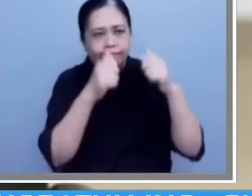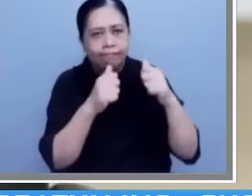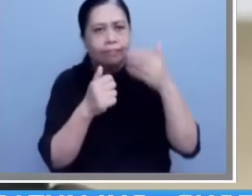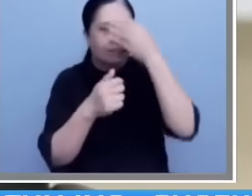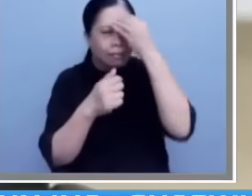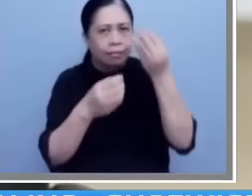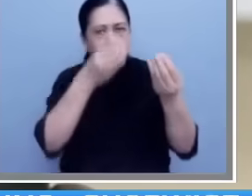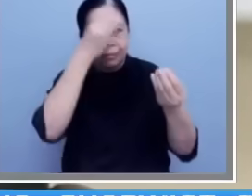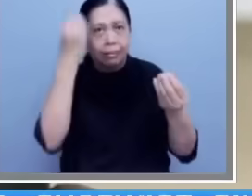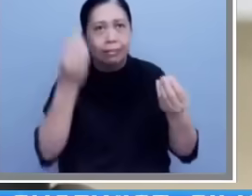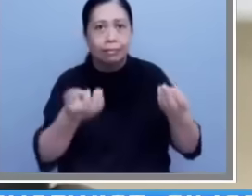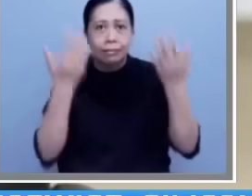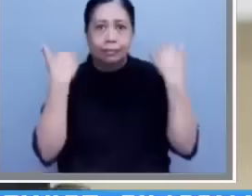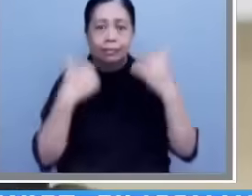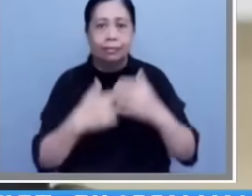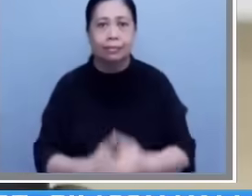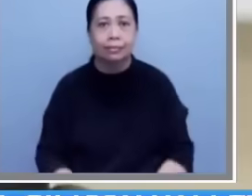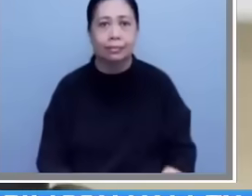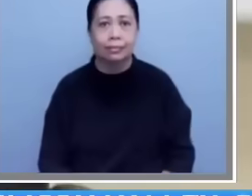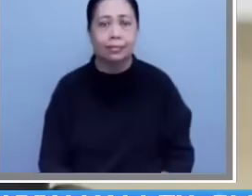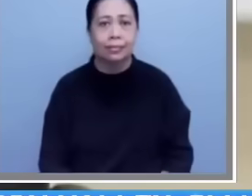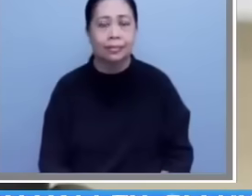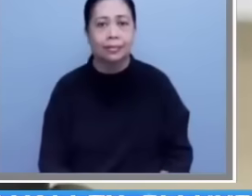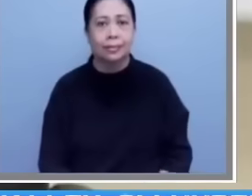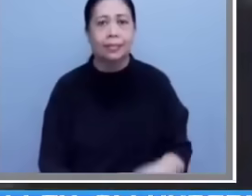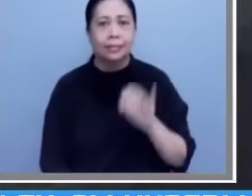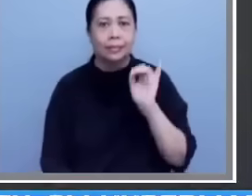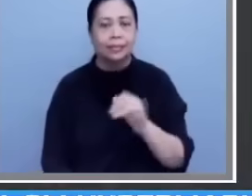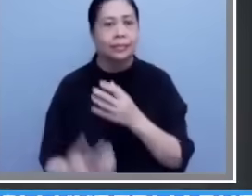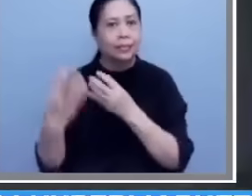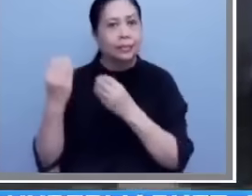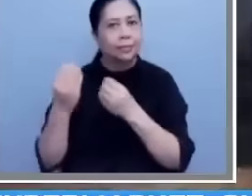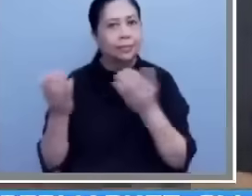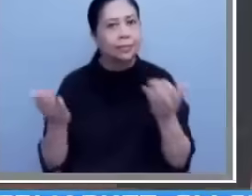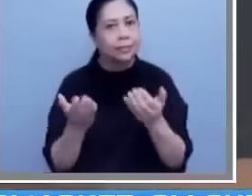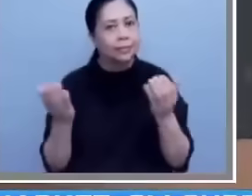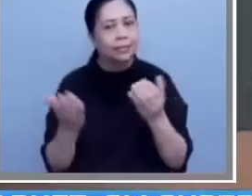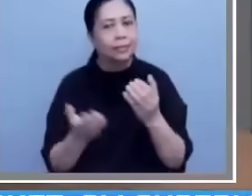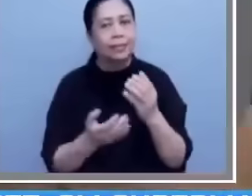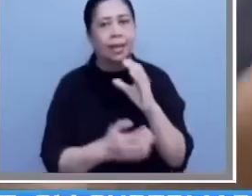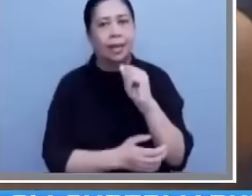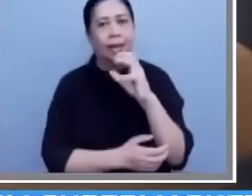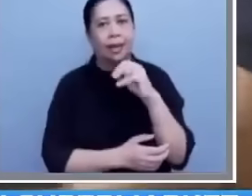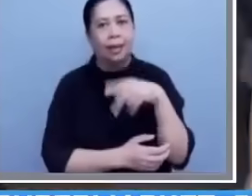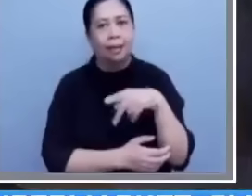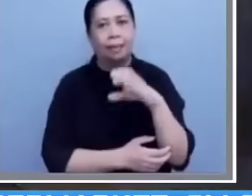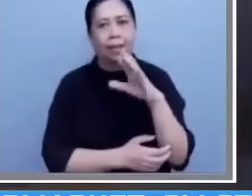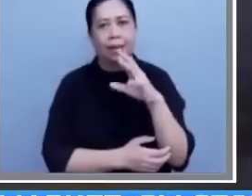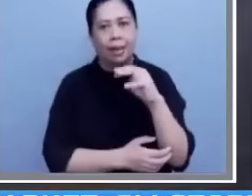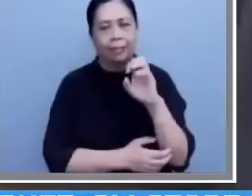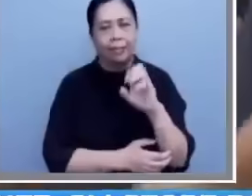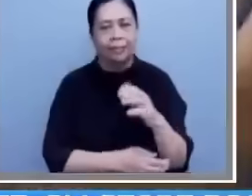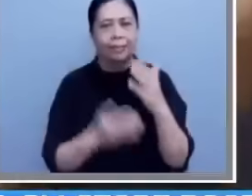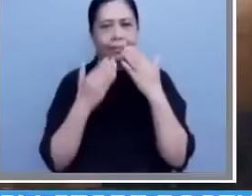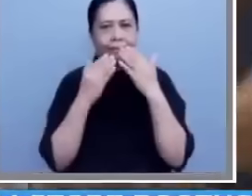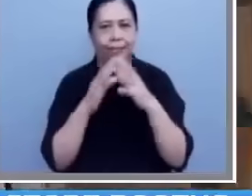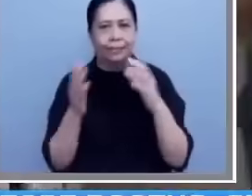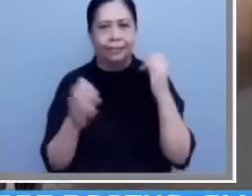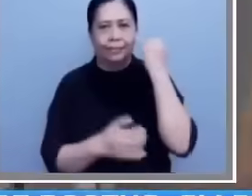nangyari. At yan muna ang latest mula rito sa Camp Crame. Balik sa Econ. Maraming salamat, June